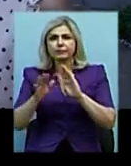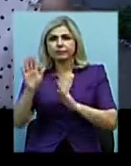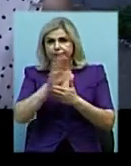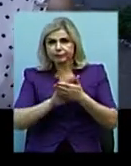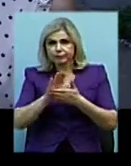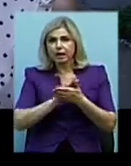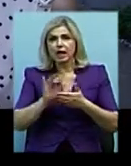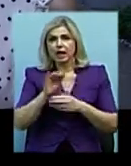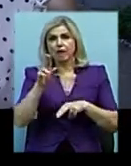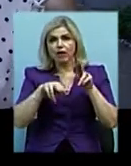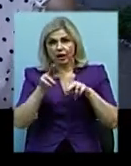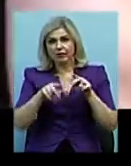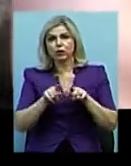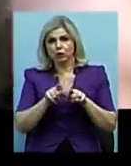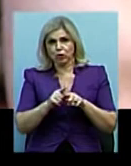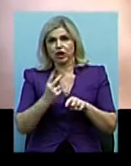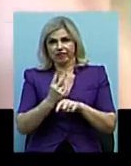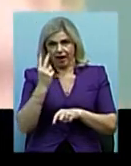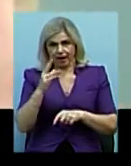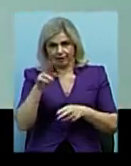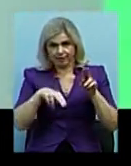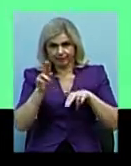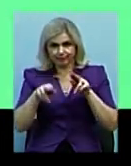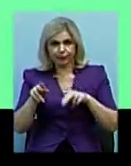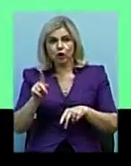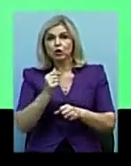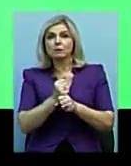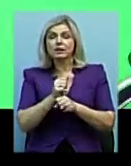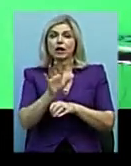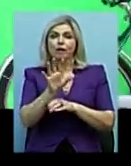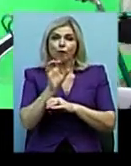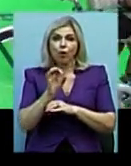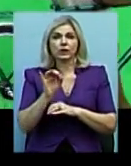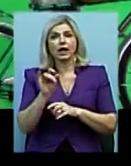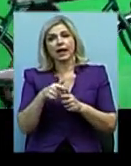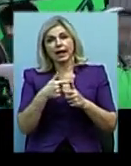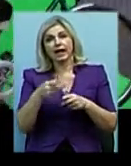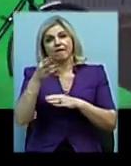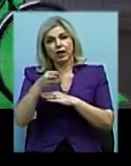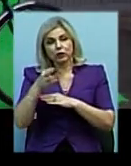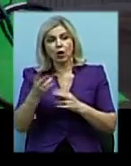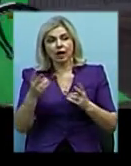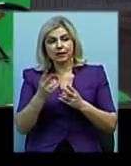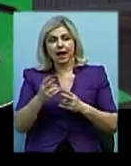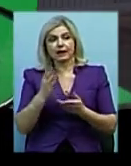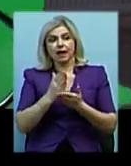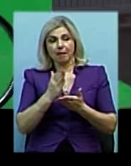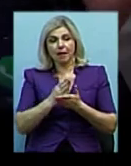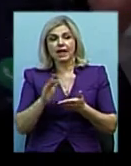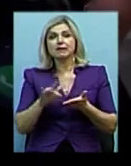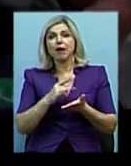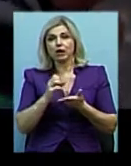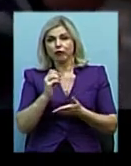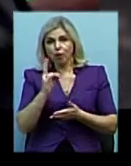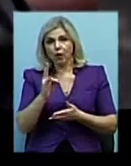і фарбували також в 2 шари. Щоб зробити фото чи відео з заміною фону, необхідно мати смартфон та спеціальний додаток на ньому.